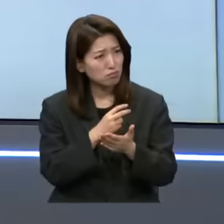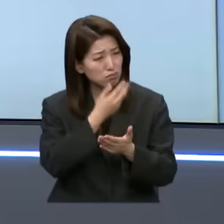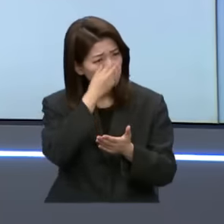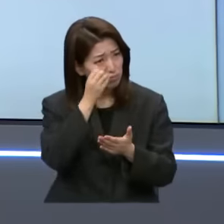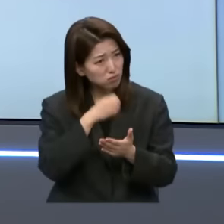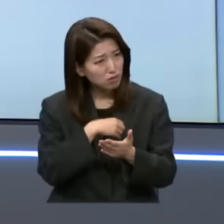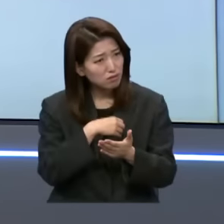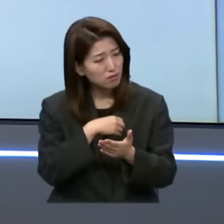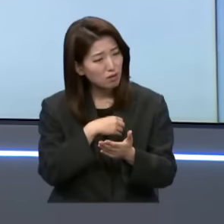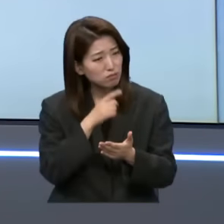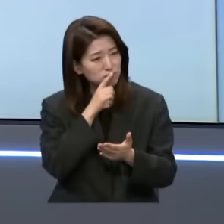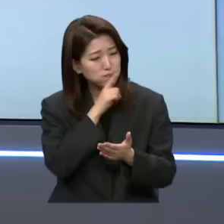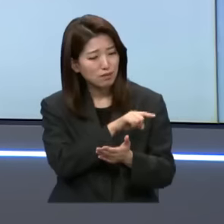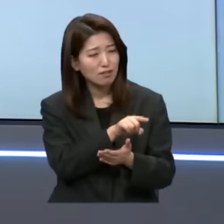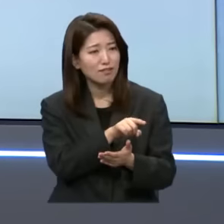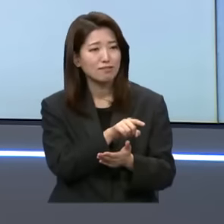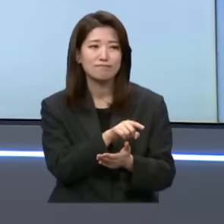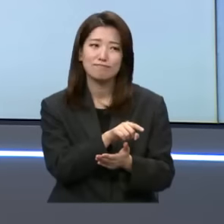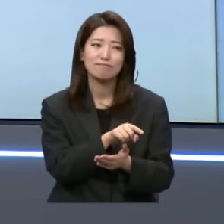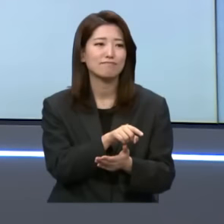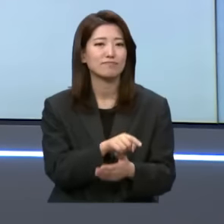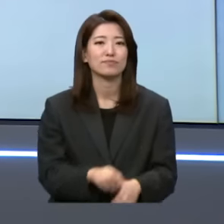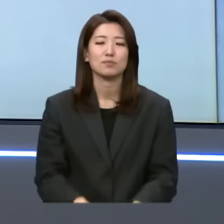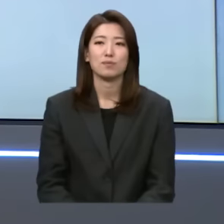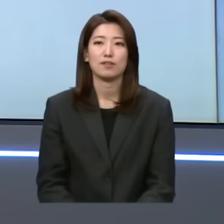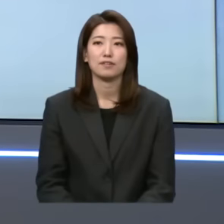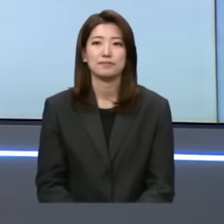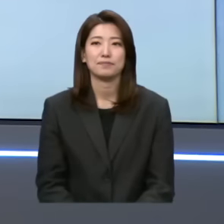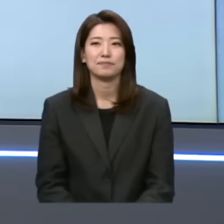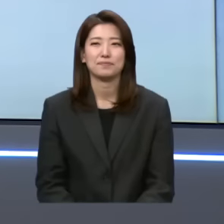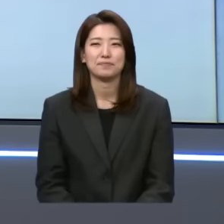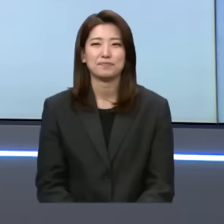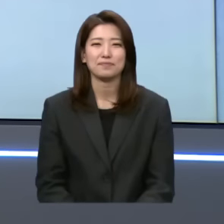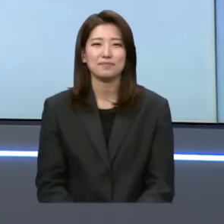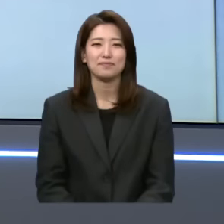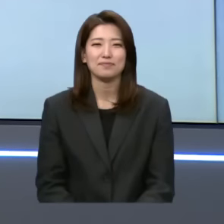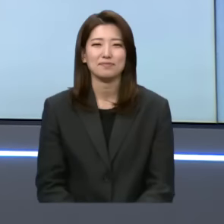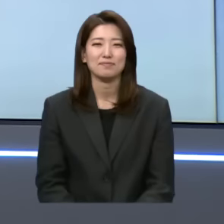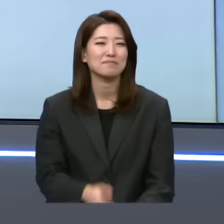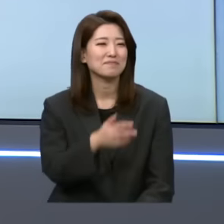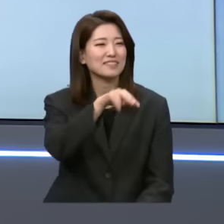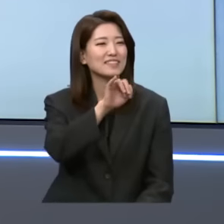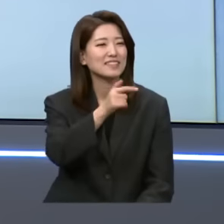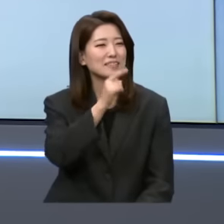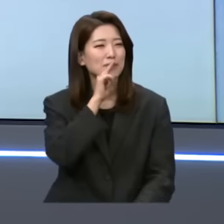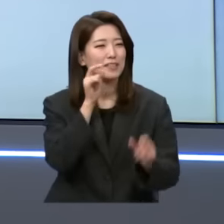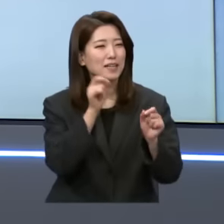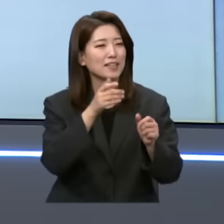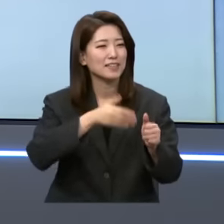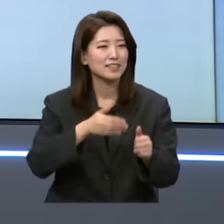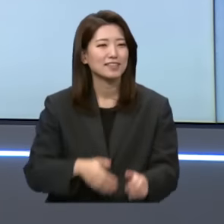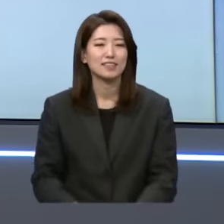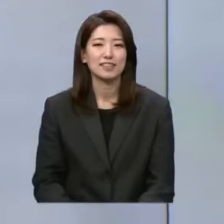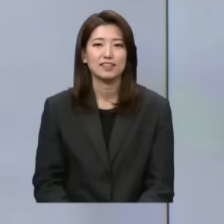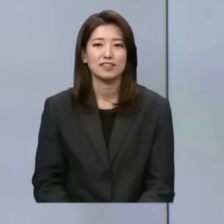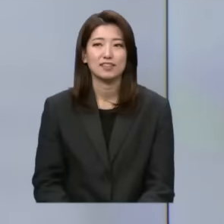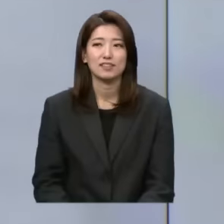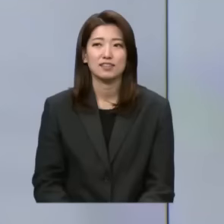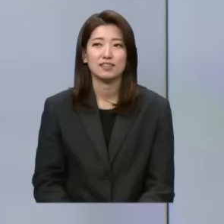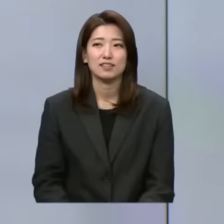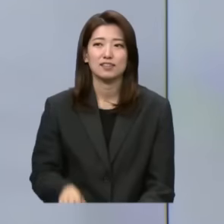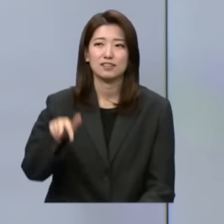느낌이 있다라고 좀 말씀을 또 하셨어요 신주 대변이 님 짧게네 그니까 지금 조국장 조국 대표죠 조국